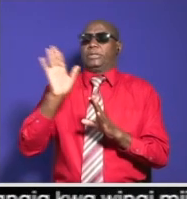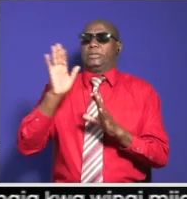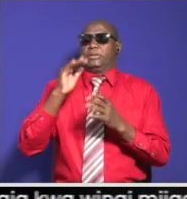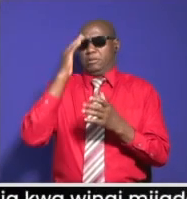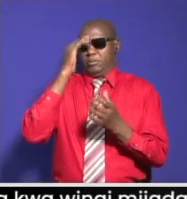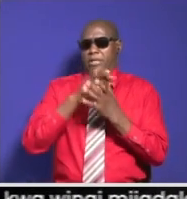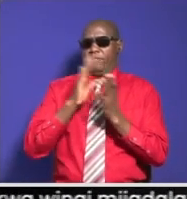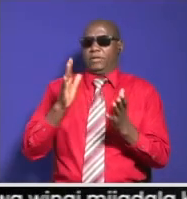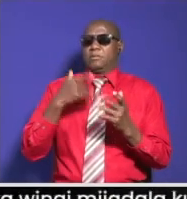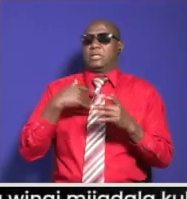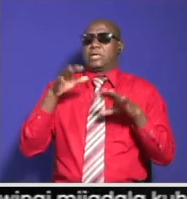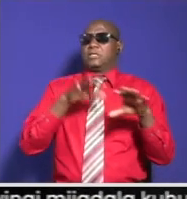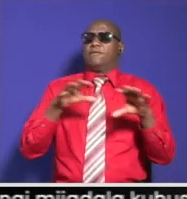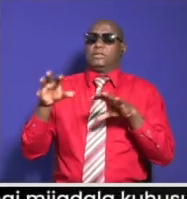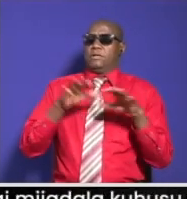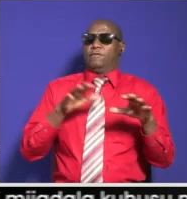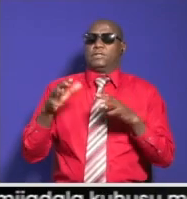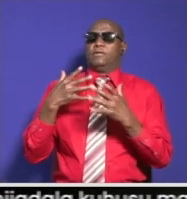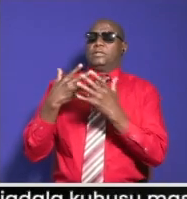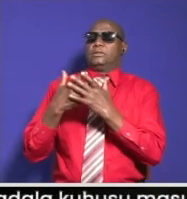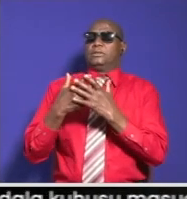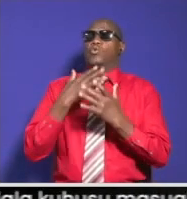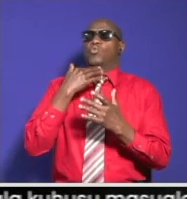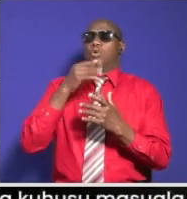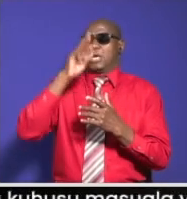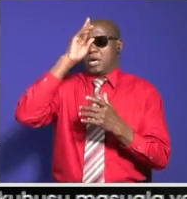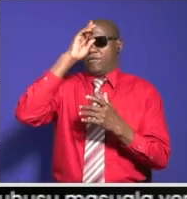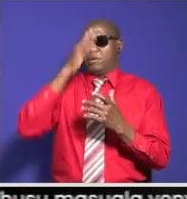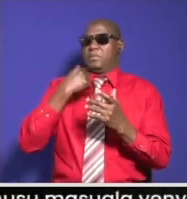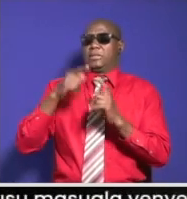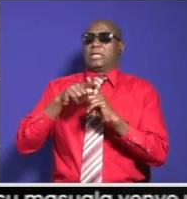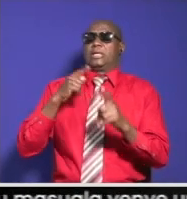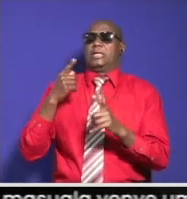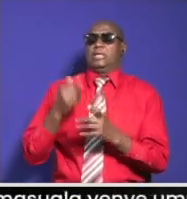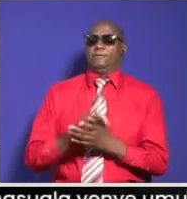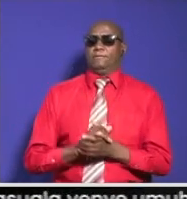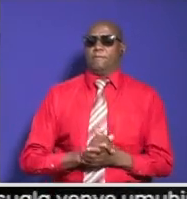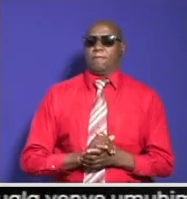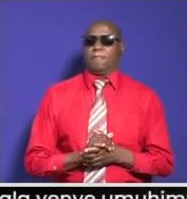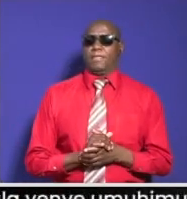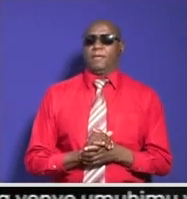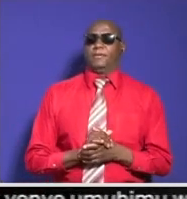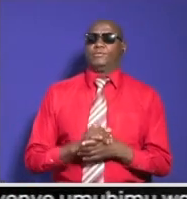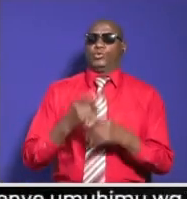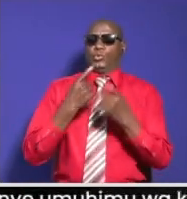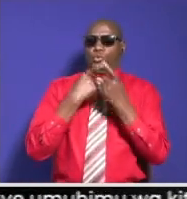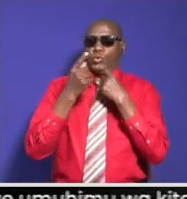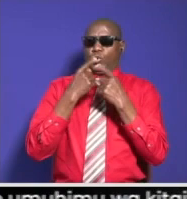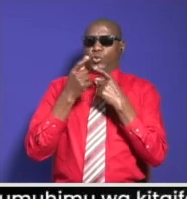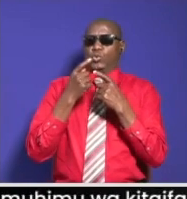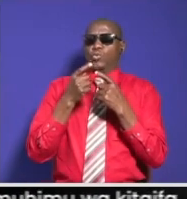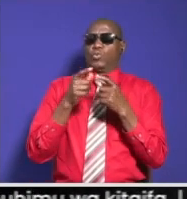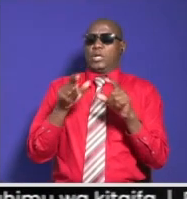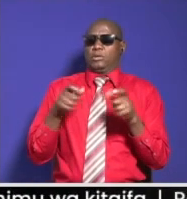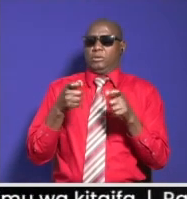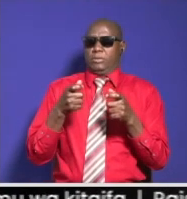mateso korokoroni na kuitaka serikali kumuua. Nitaishi na Yesu milele. Akizungumza na waandishi wa habari alipofikishwa mahakamani